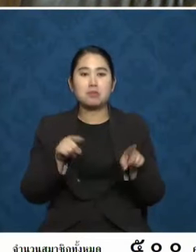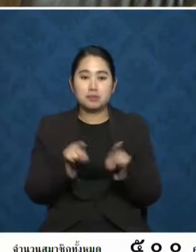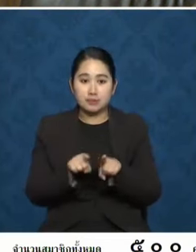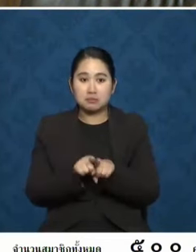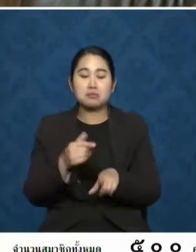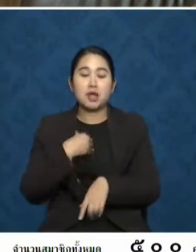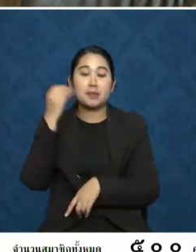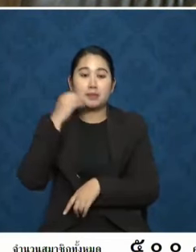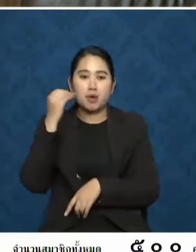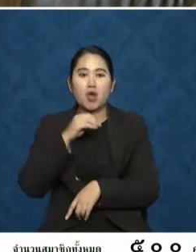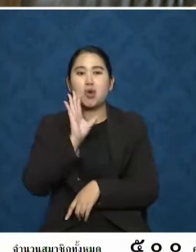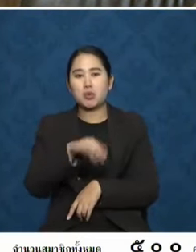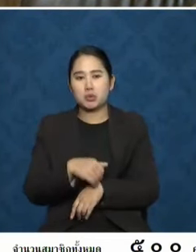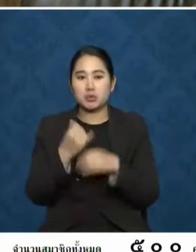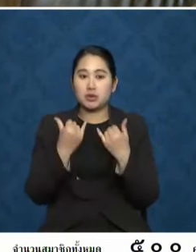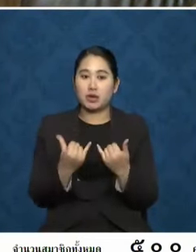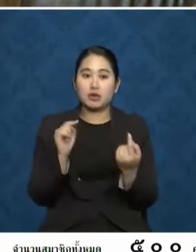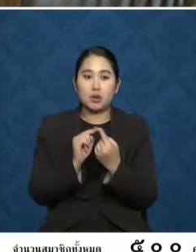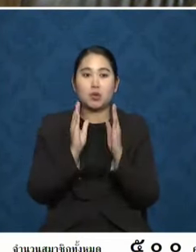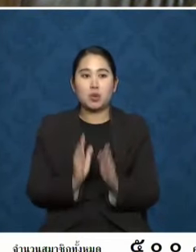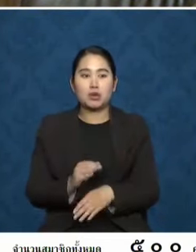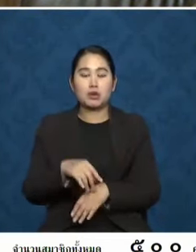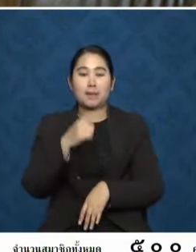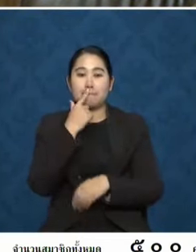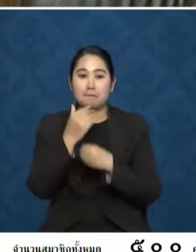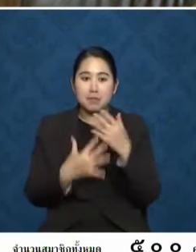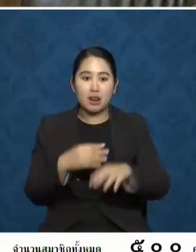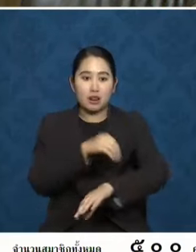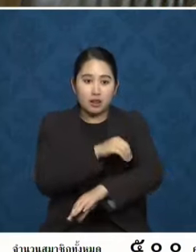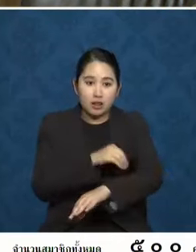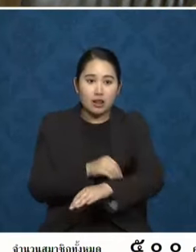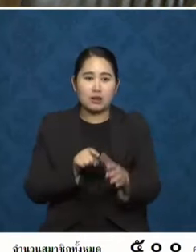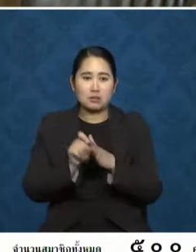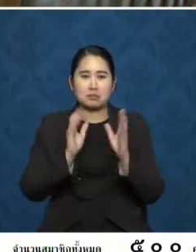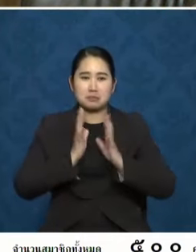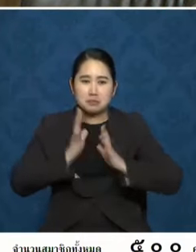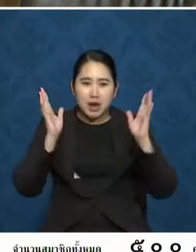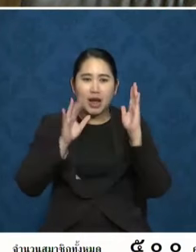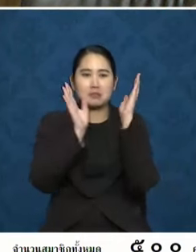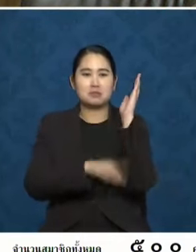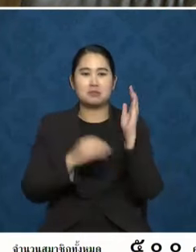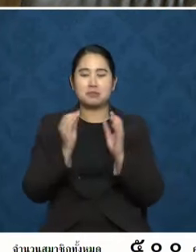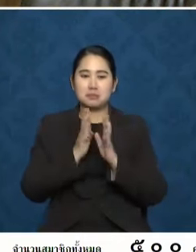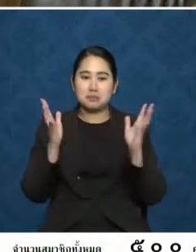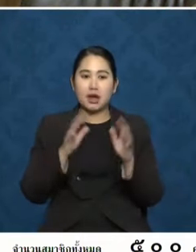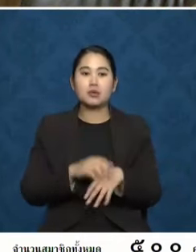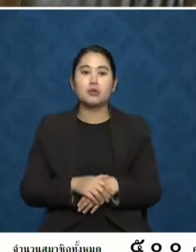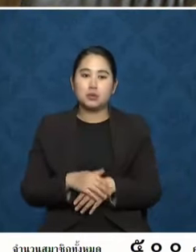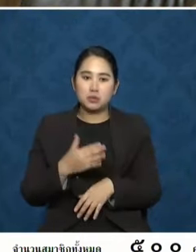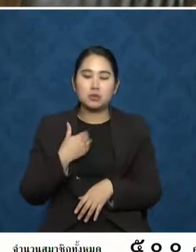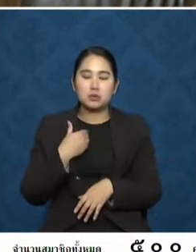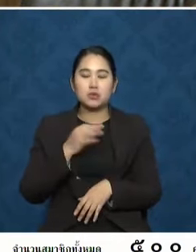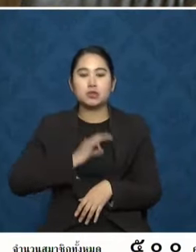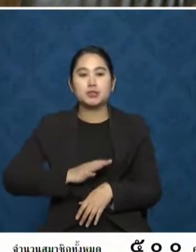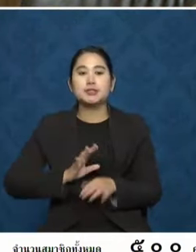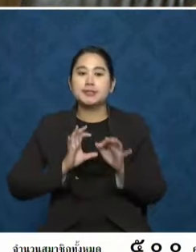ครั้งเลยครัว่าตายและตอนนี้มีคนเป็ไ้เลือนออกสูงทสดในภาคใต้สูงที่สุดในประเทศไทยบ้างละอันนี้เปนเรื่องท